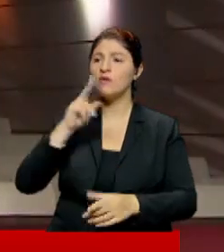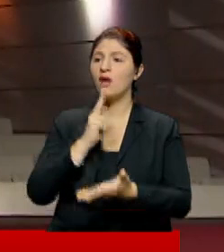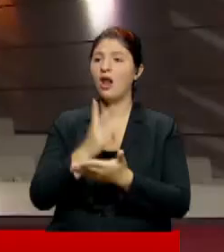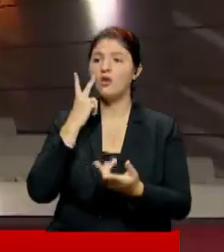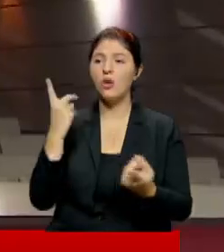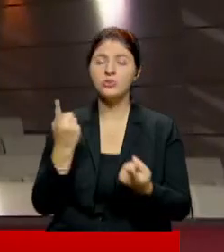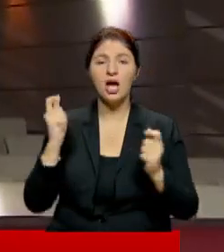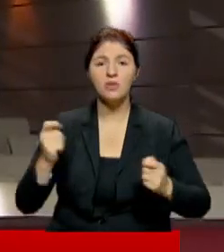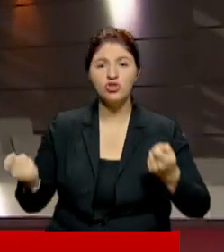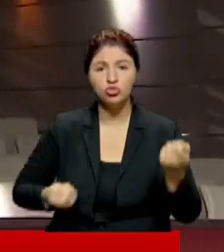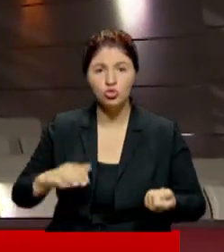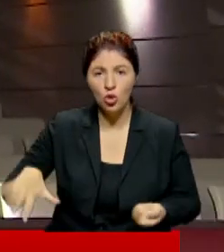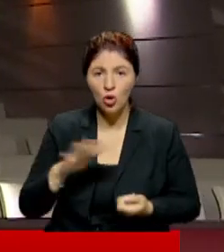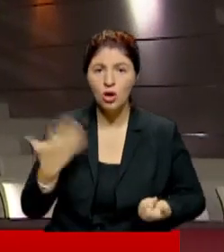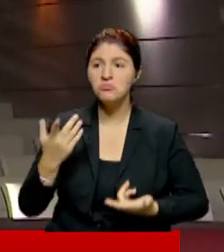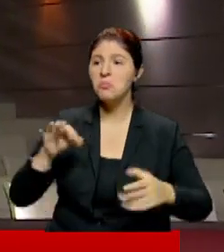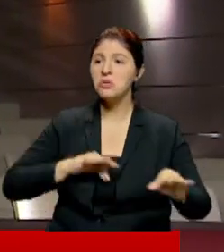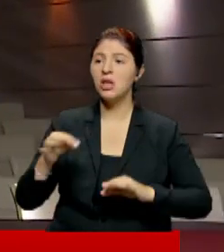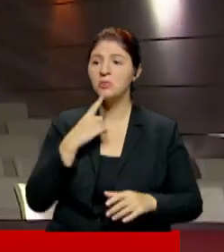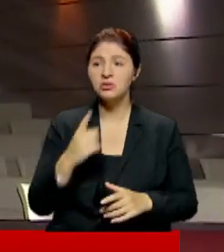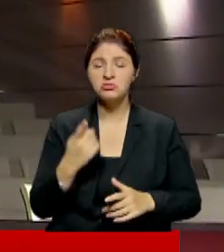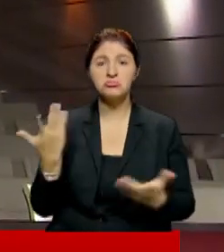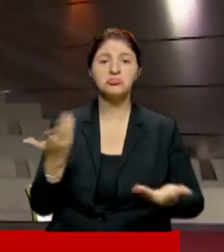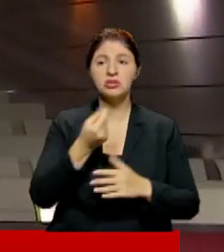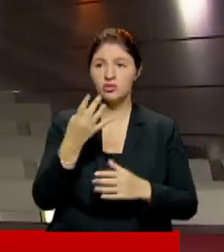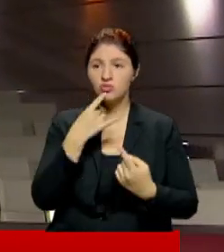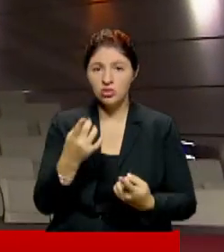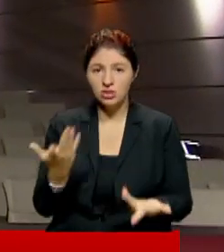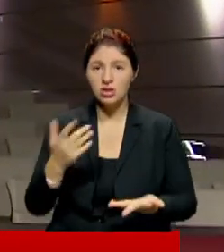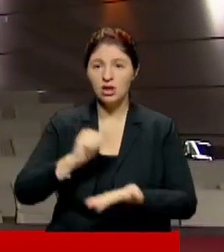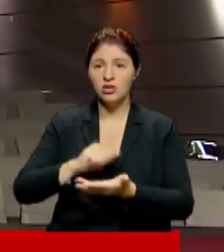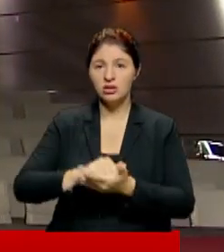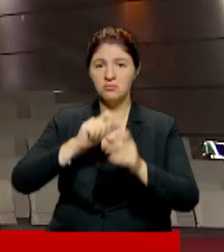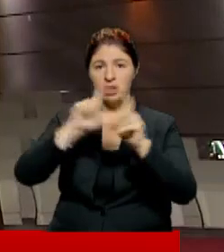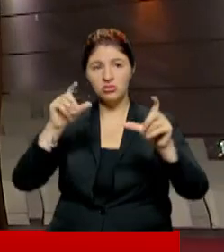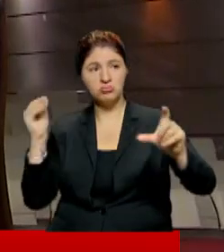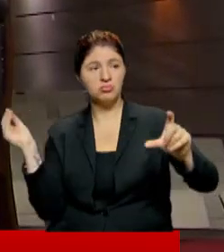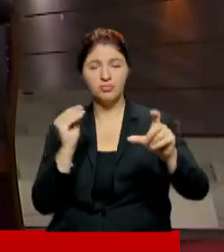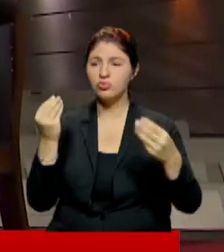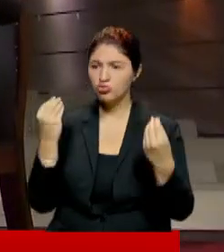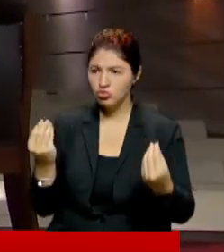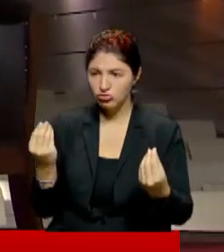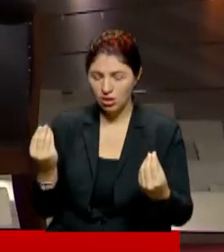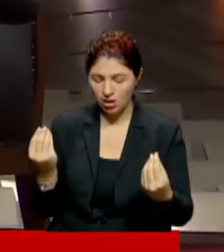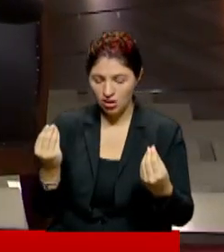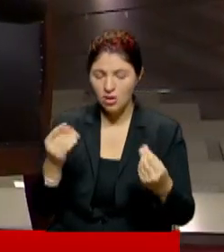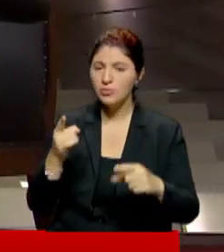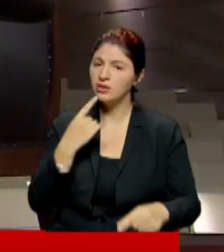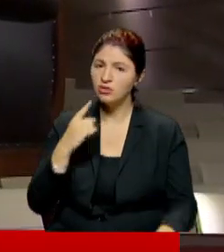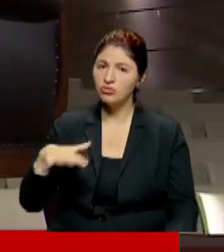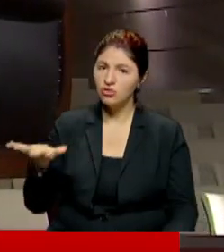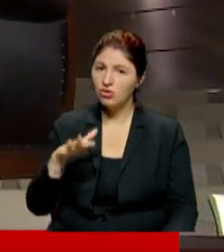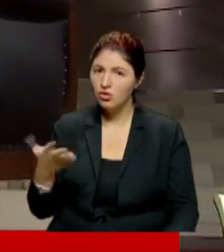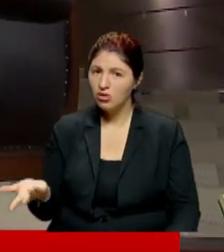kararlarla bir şeyler yapmaya çalışıyorlar planlama dediniz rakamları verdiniz gazetede manşet atmış güzel ne diyorlardı